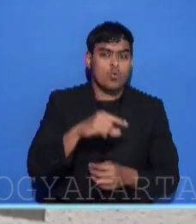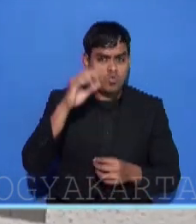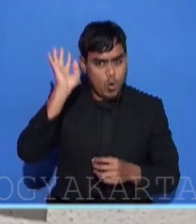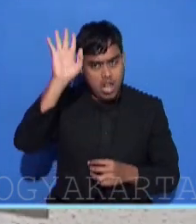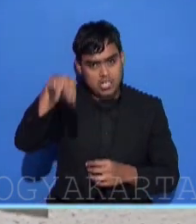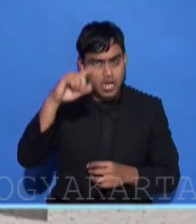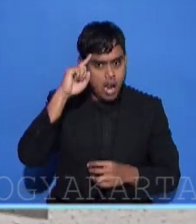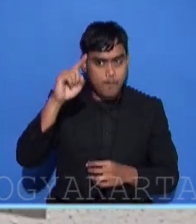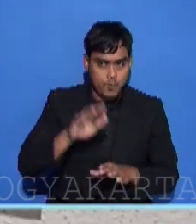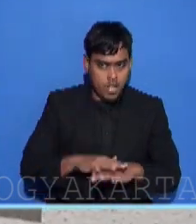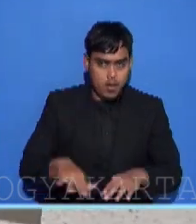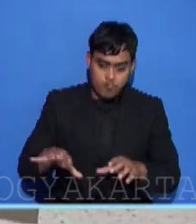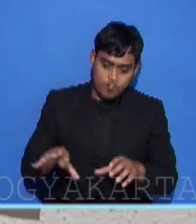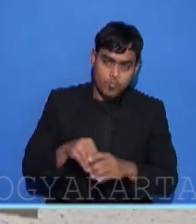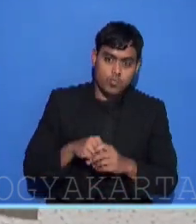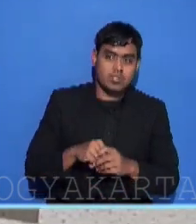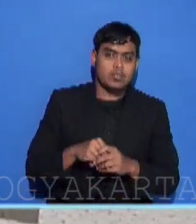dan anak karena seni rupa cukup penting bagi perkembangan anak